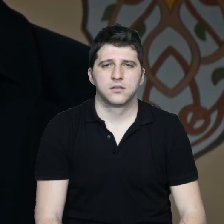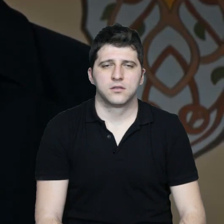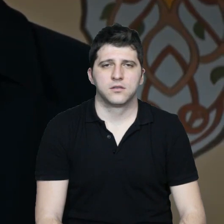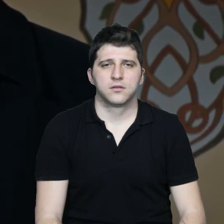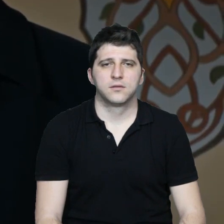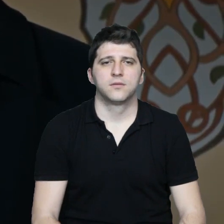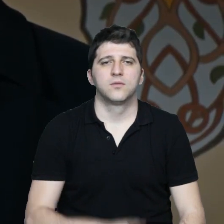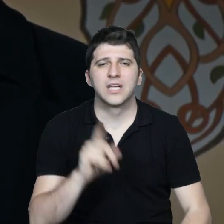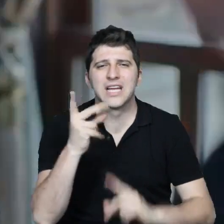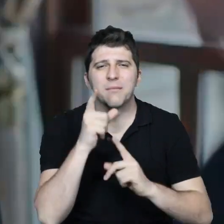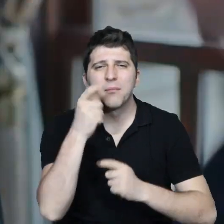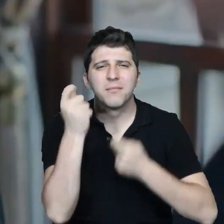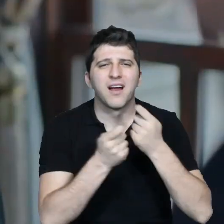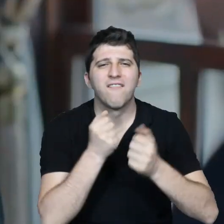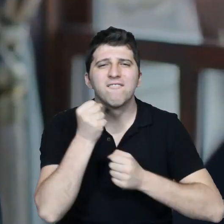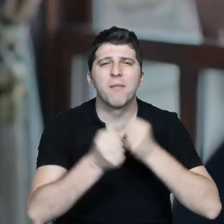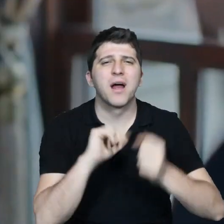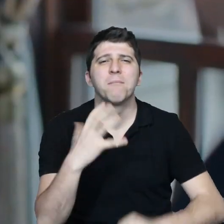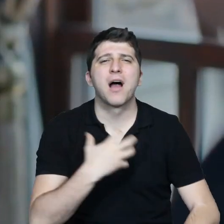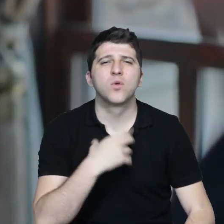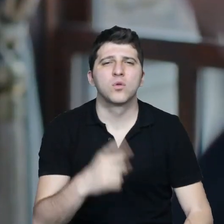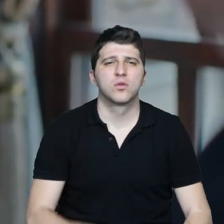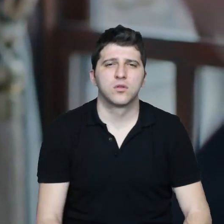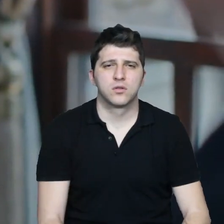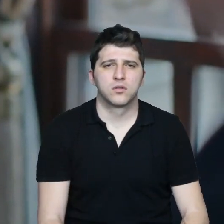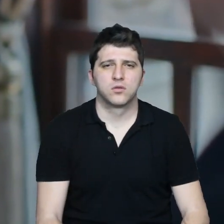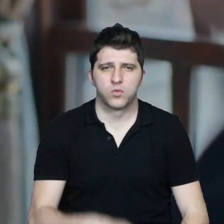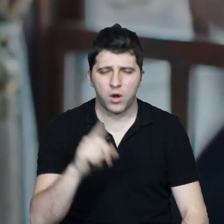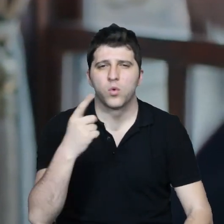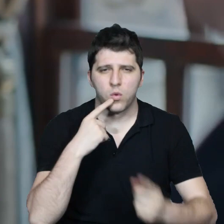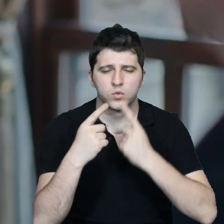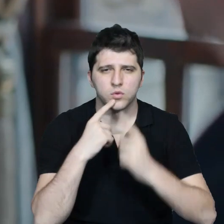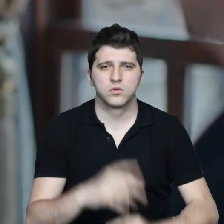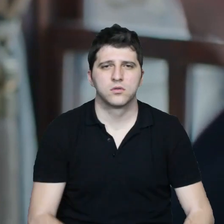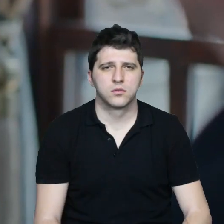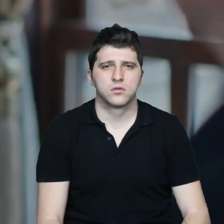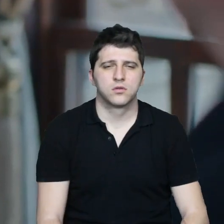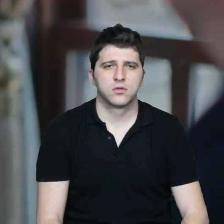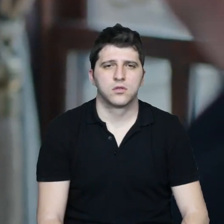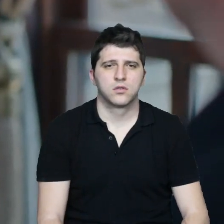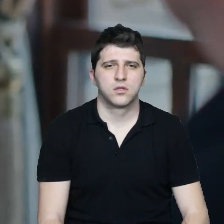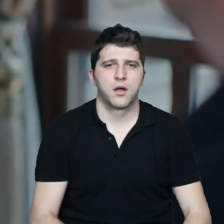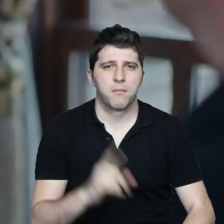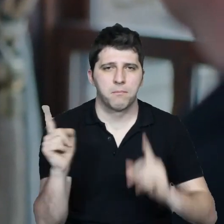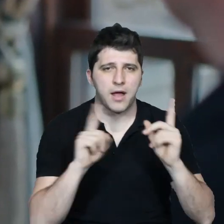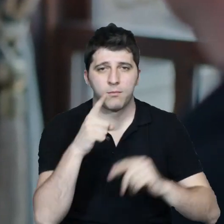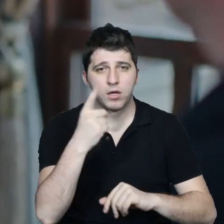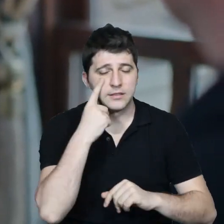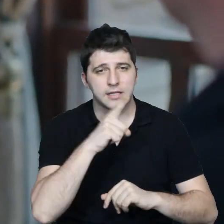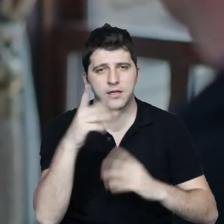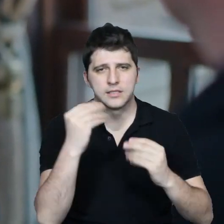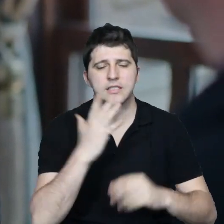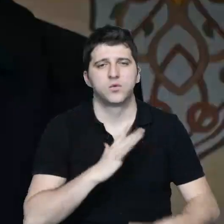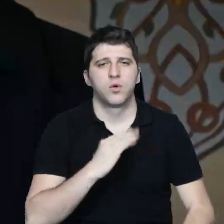Ha bir de şu İbrahim'in çalıştığı fabrikanın patronu. Onunla da bir konuş. Mahkemede onun da tanıklık